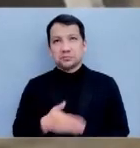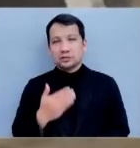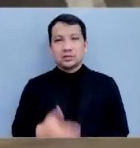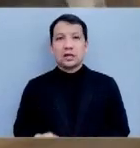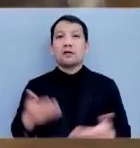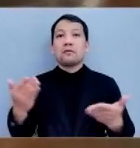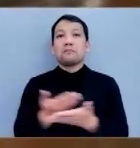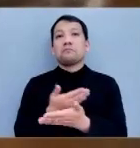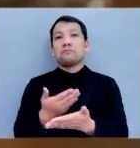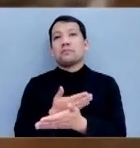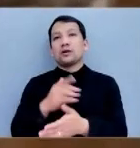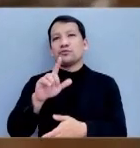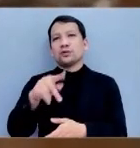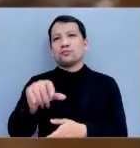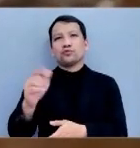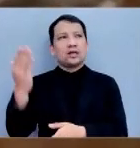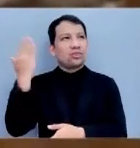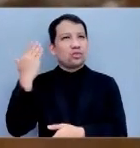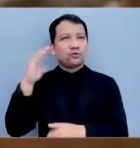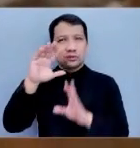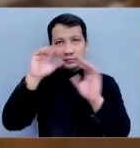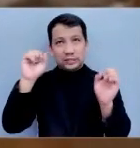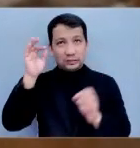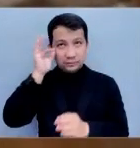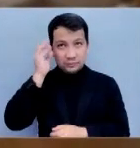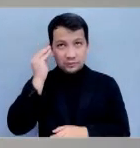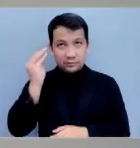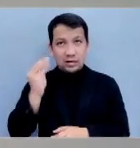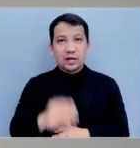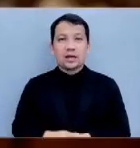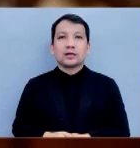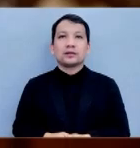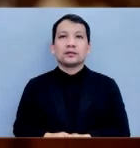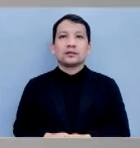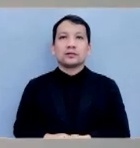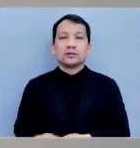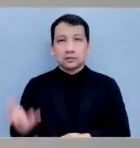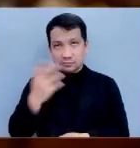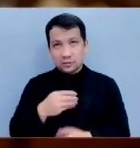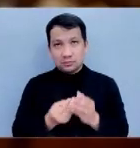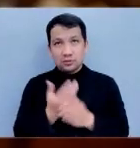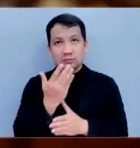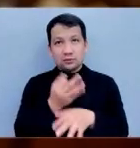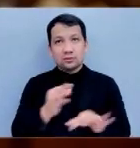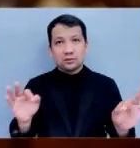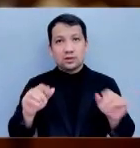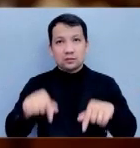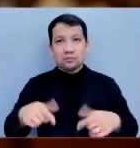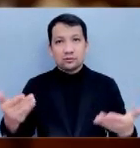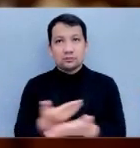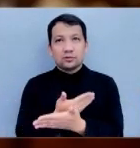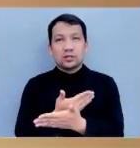Bagong lipunan noong panahon ni dating Pangulong Ferdinand Marcos Sr. Masagana, maunlad, malaya. Ito ang